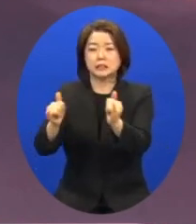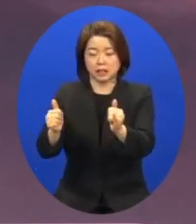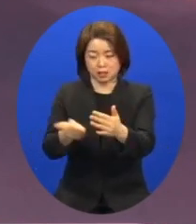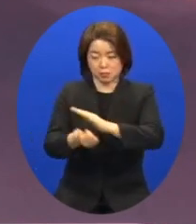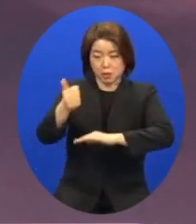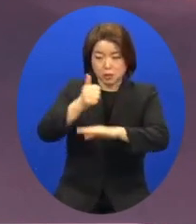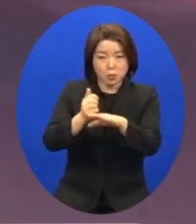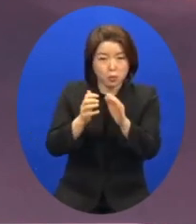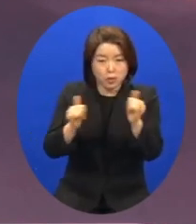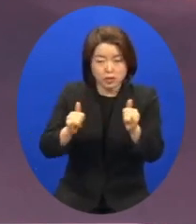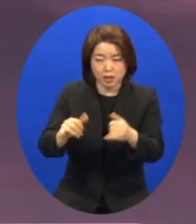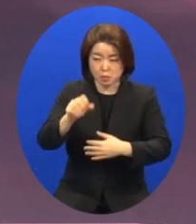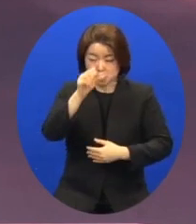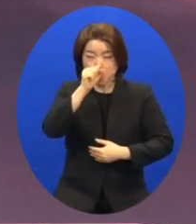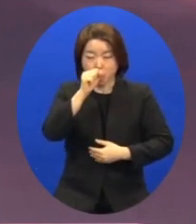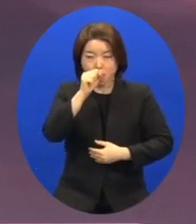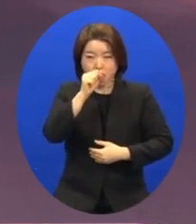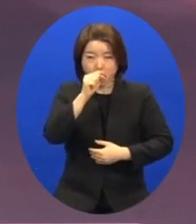사람이 선입니다